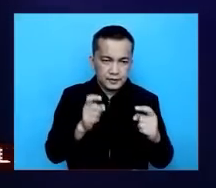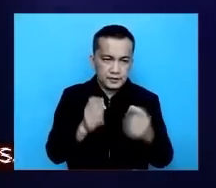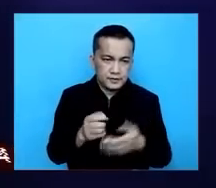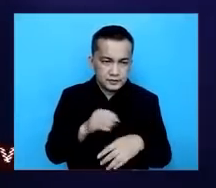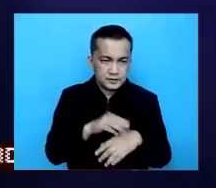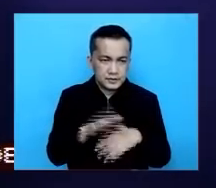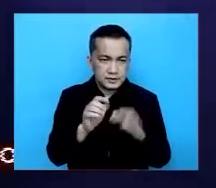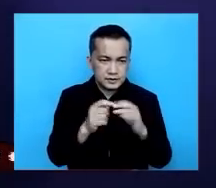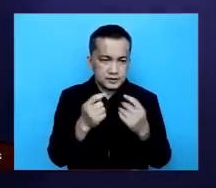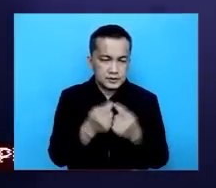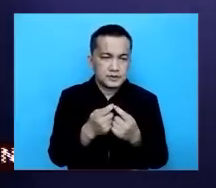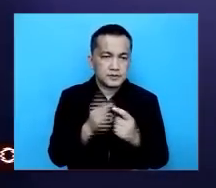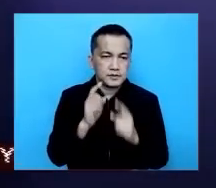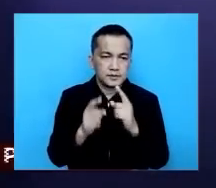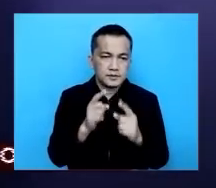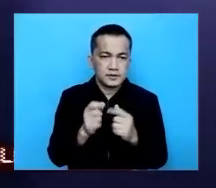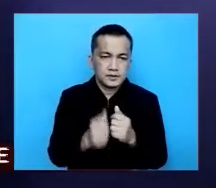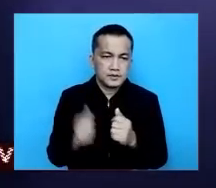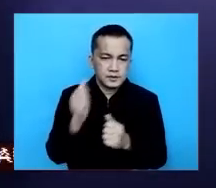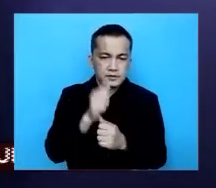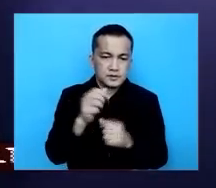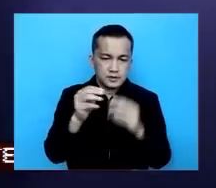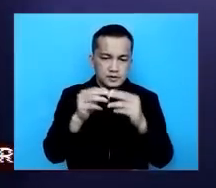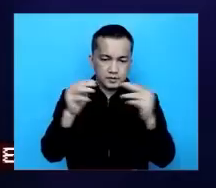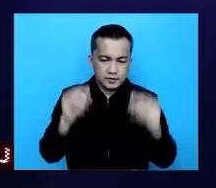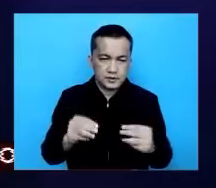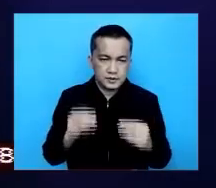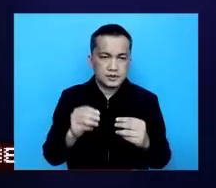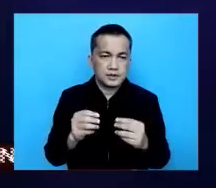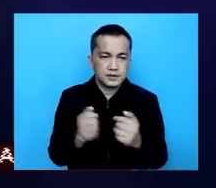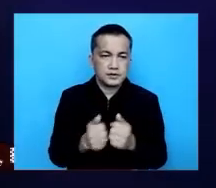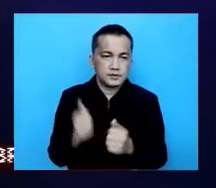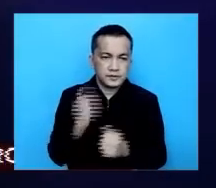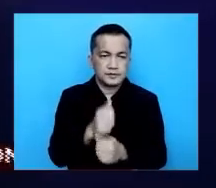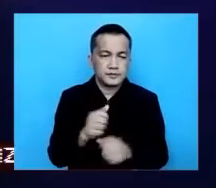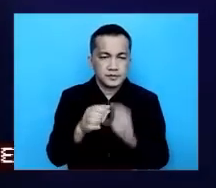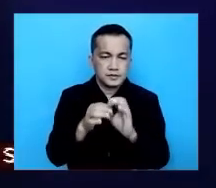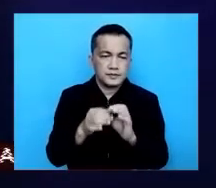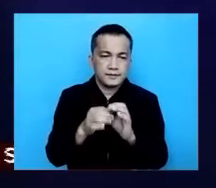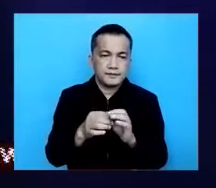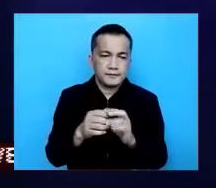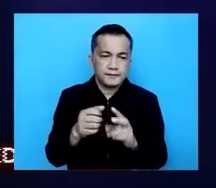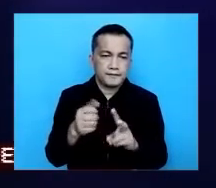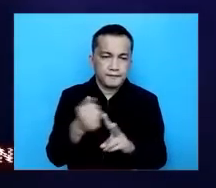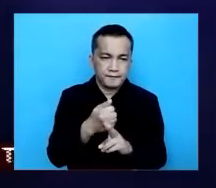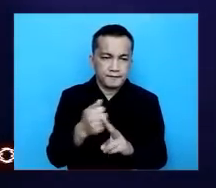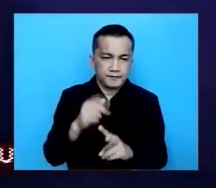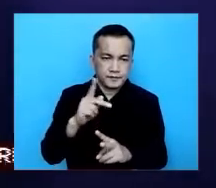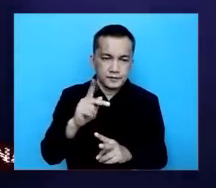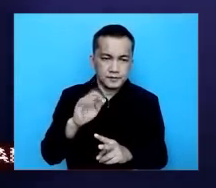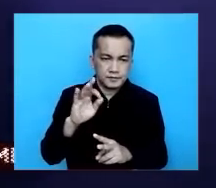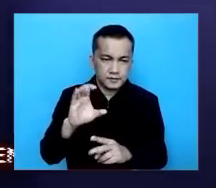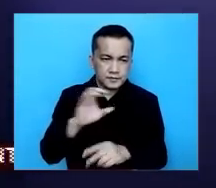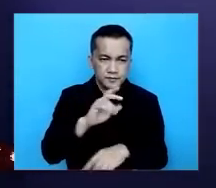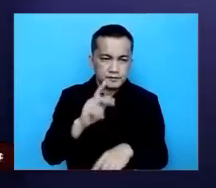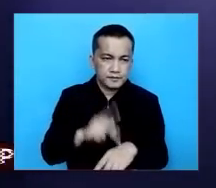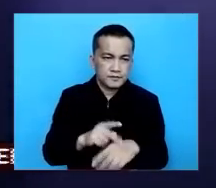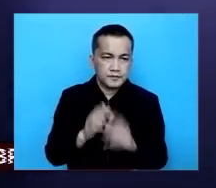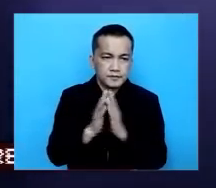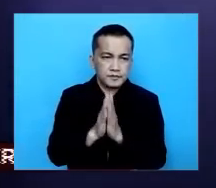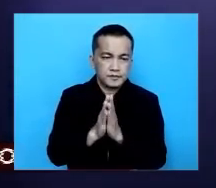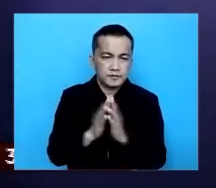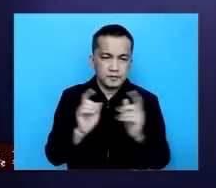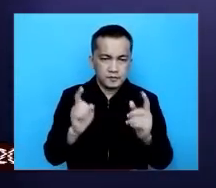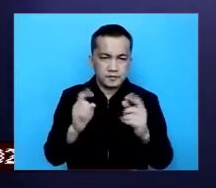para makipag-ugnayan sa pamunuan ng mall at mga otoridad. Kaisa raw ng mga biktima ang KFC Philippines at pinagdarasal nilang